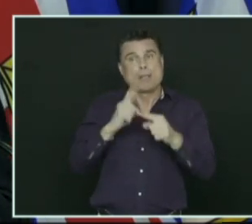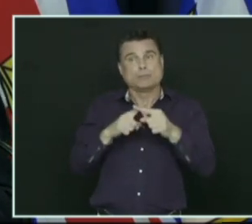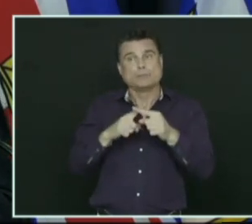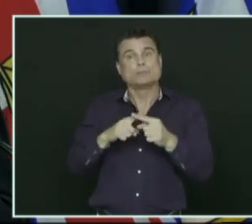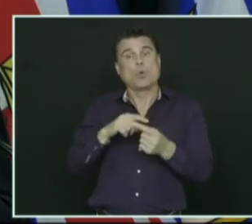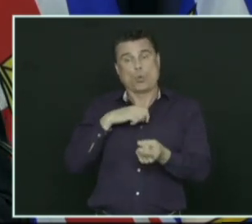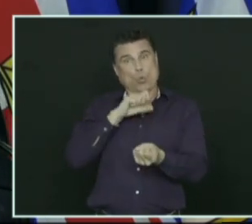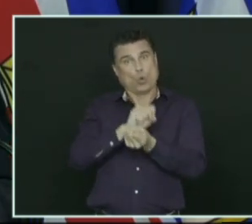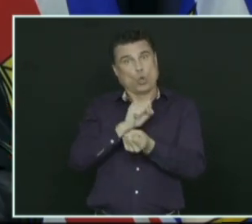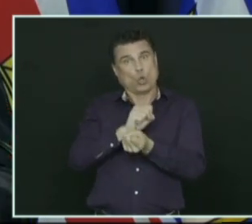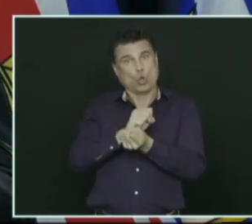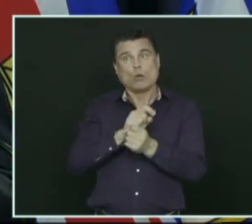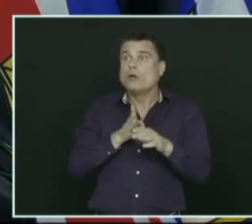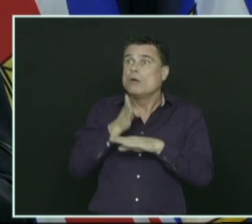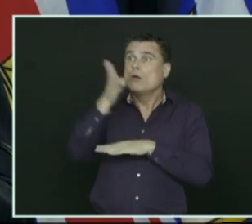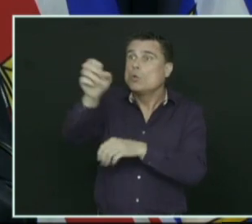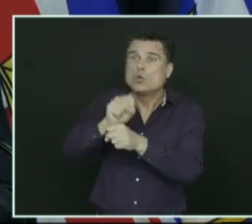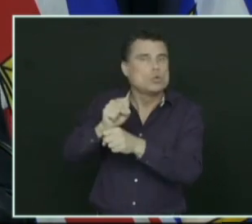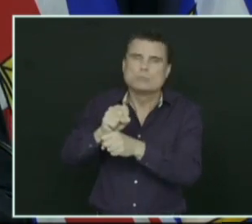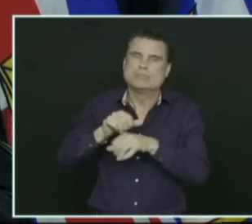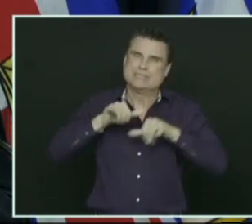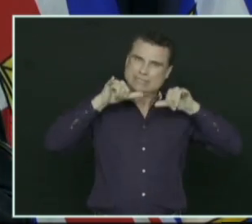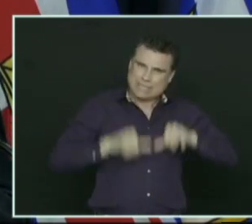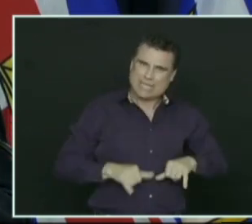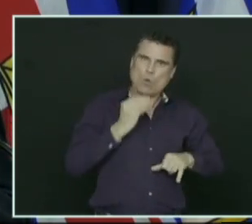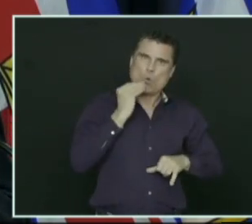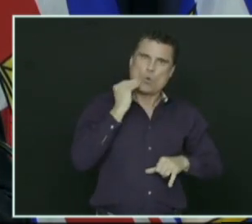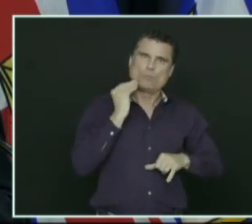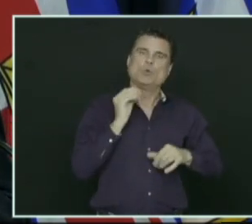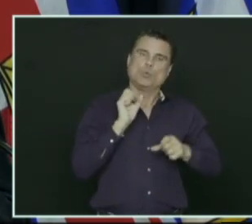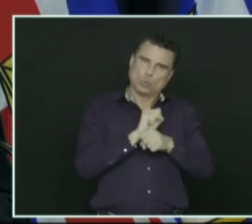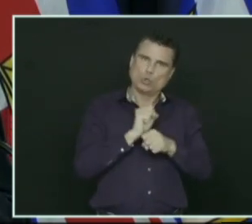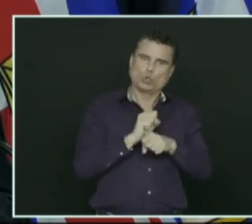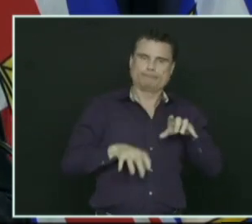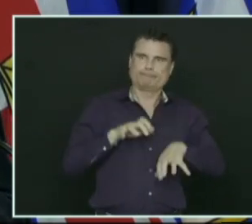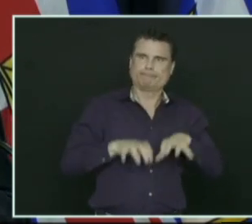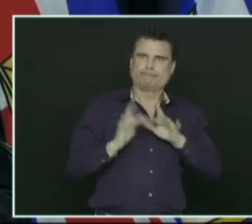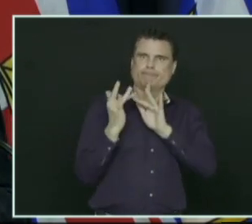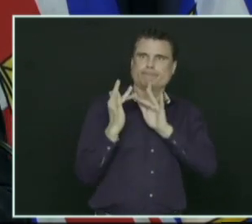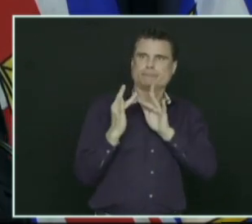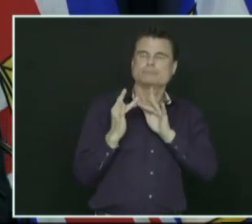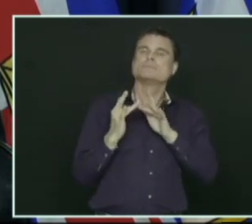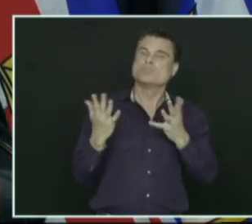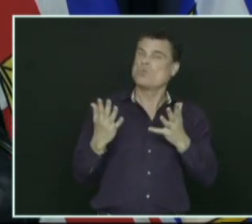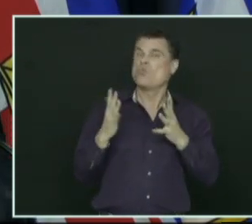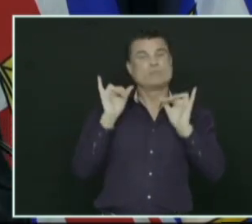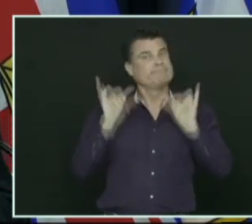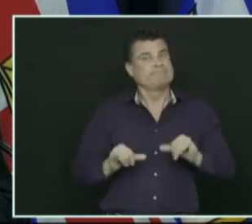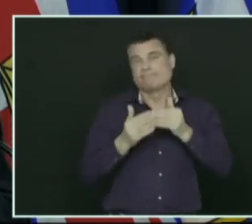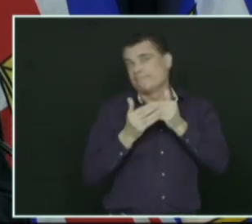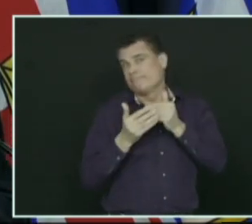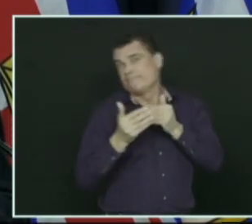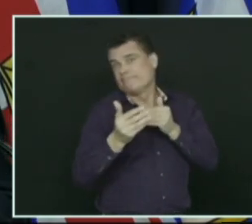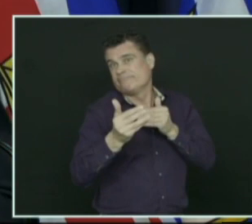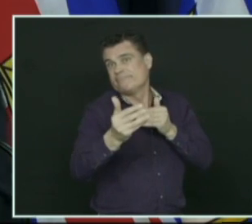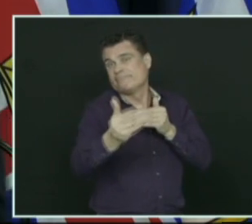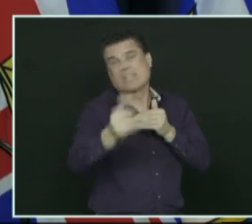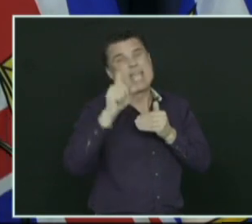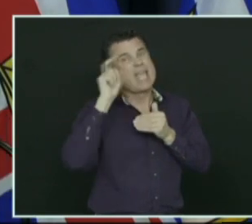sa famille. C'est bien entendu un week-end douloureux pour eux et pour